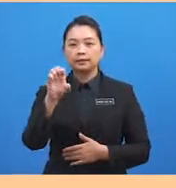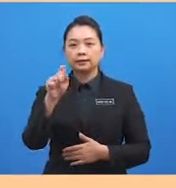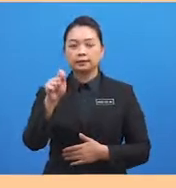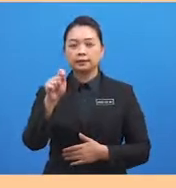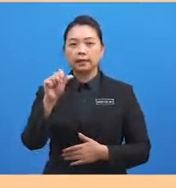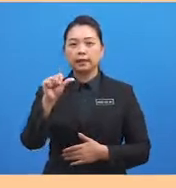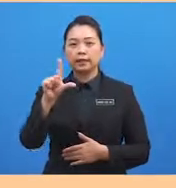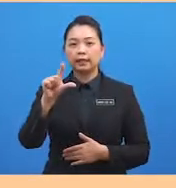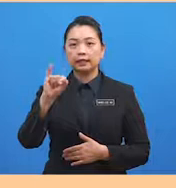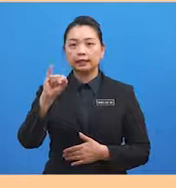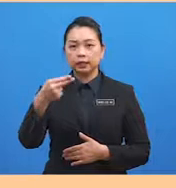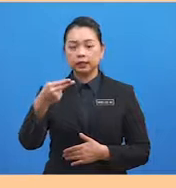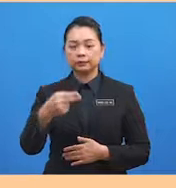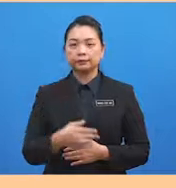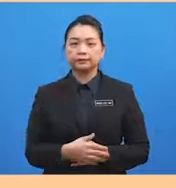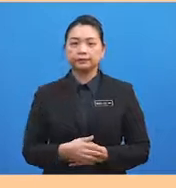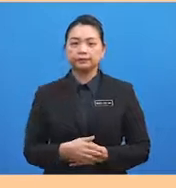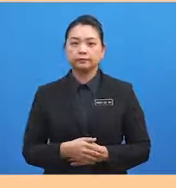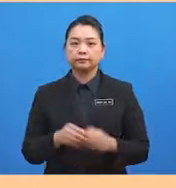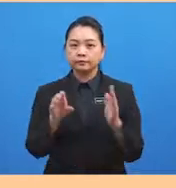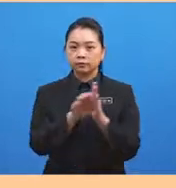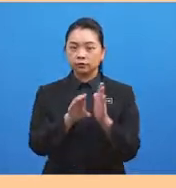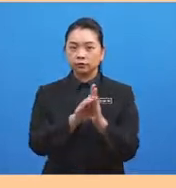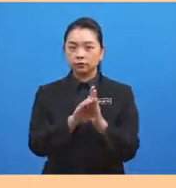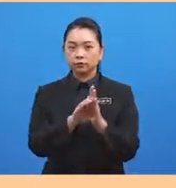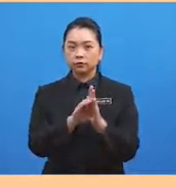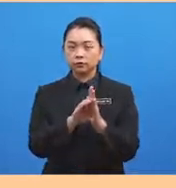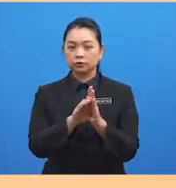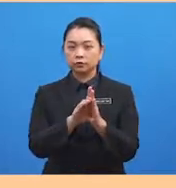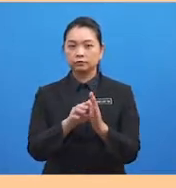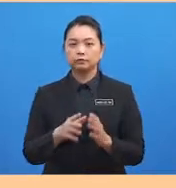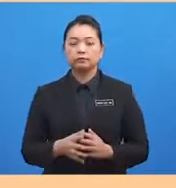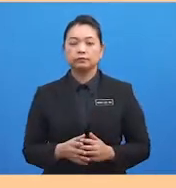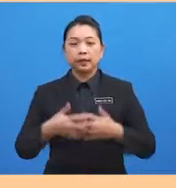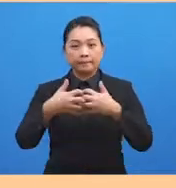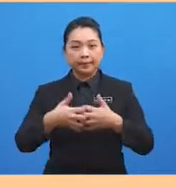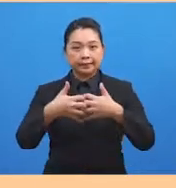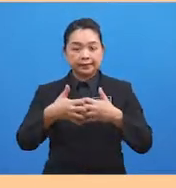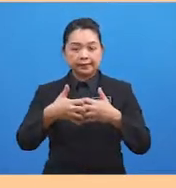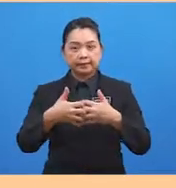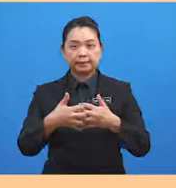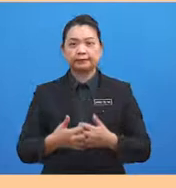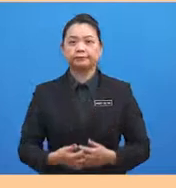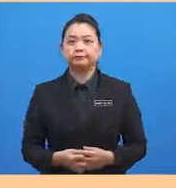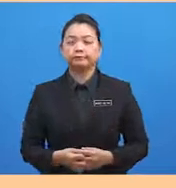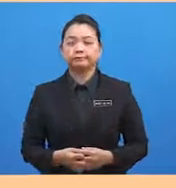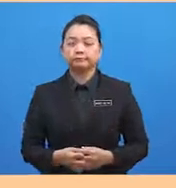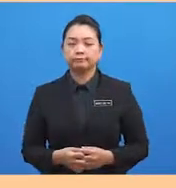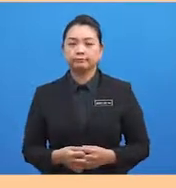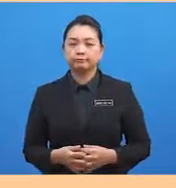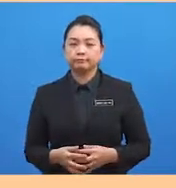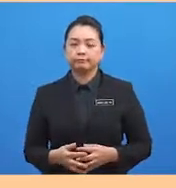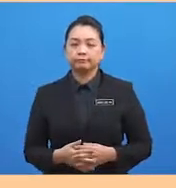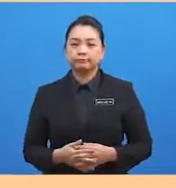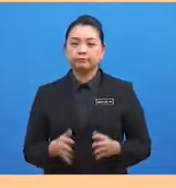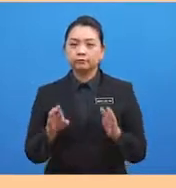alih. Contoh aset alih ialah mesin. Contoh